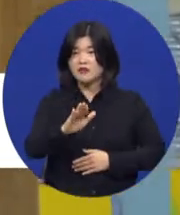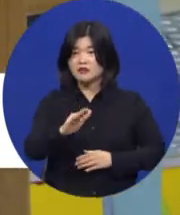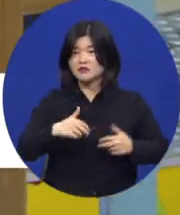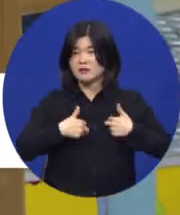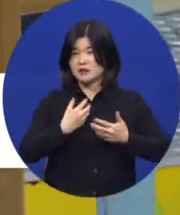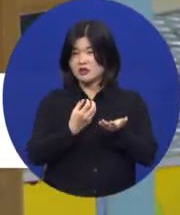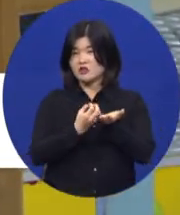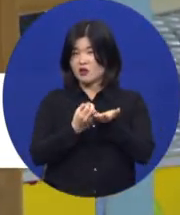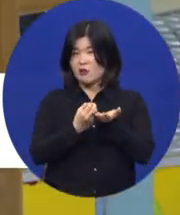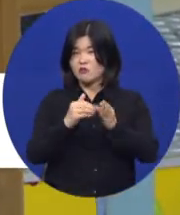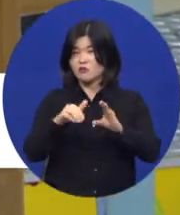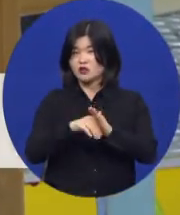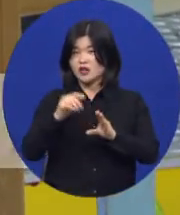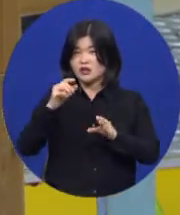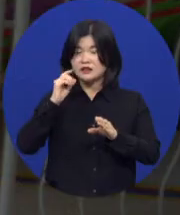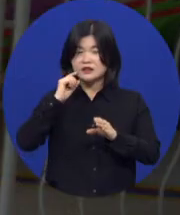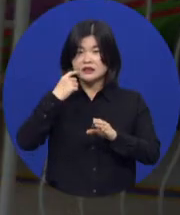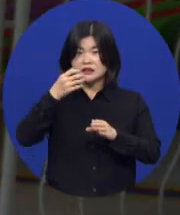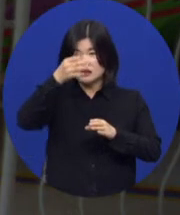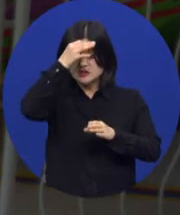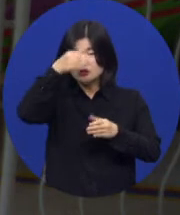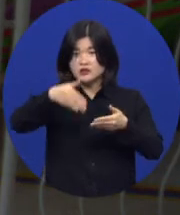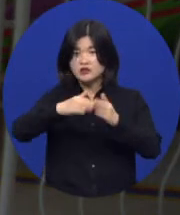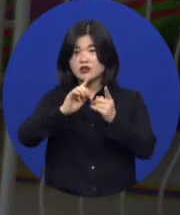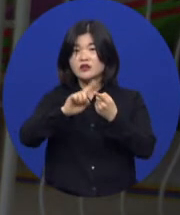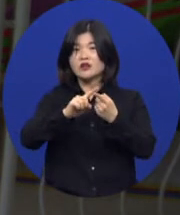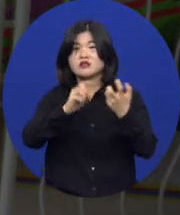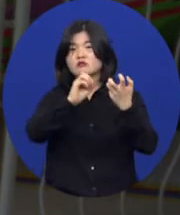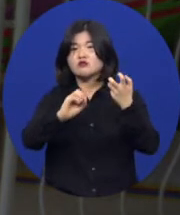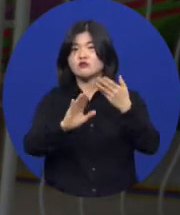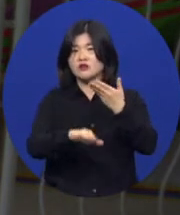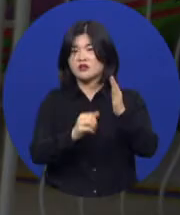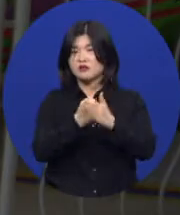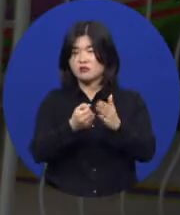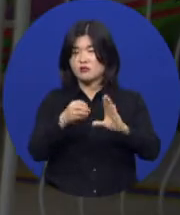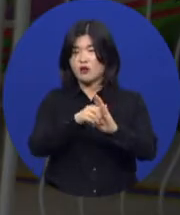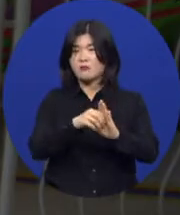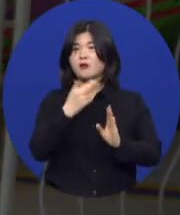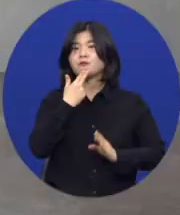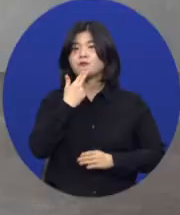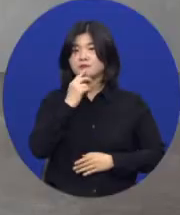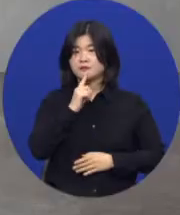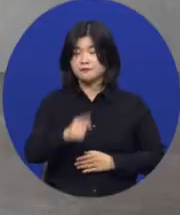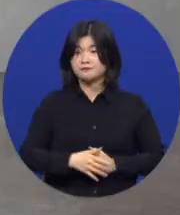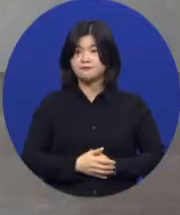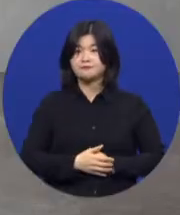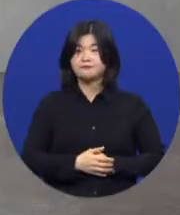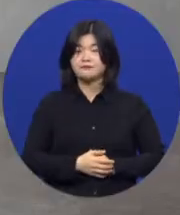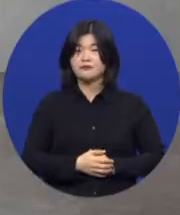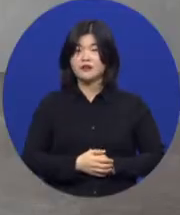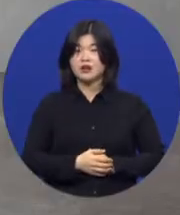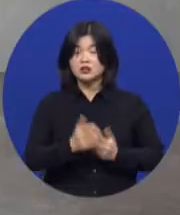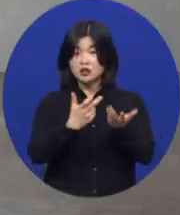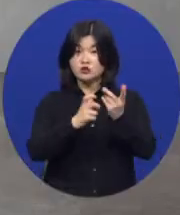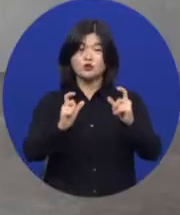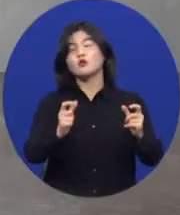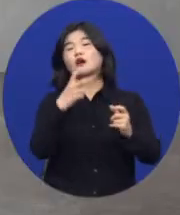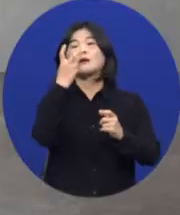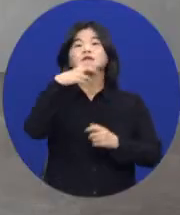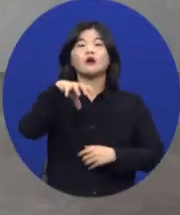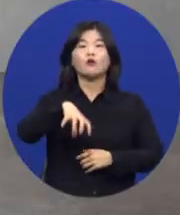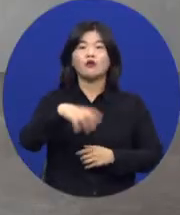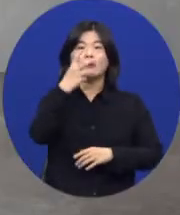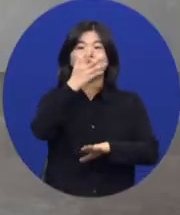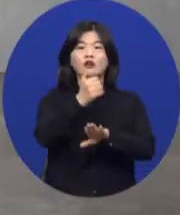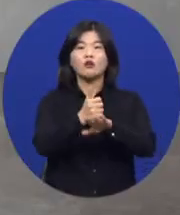재미섬 건물은 문화시설이 75% 미만이어서 해당되지 않는다는 겁니다. 제주도는 감사원